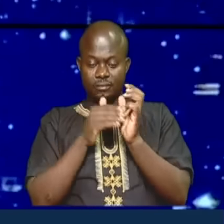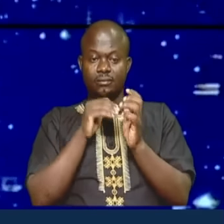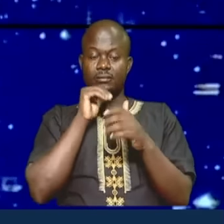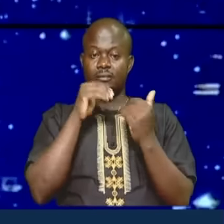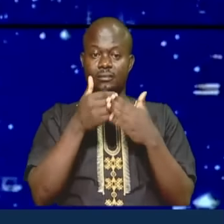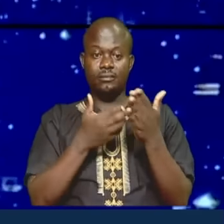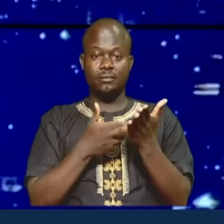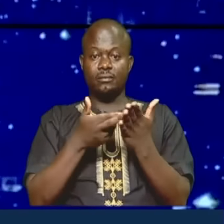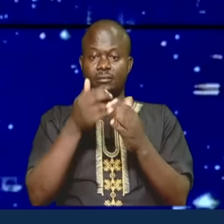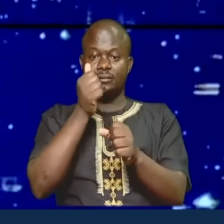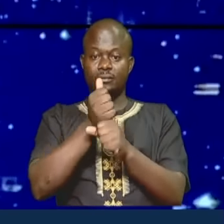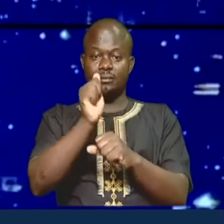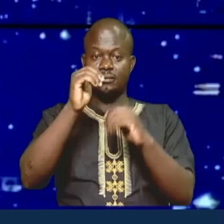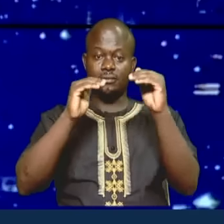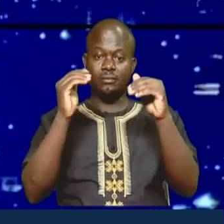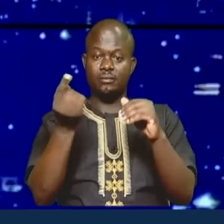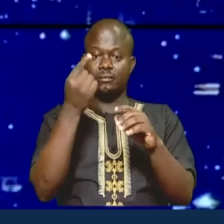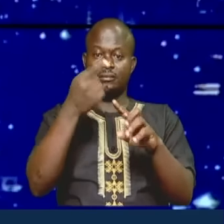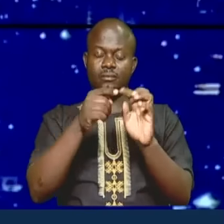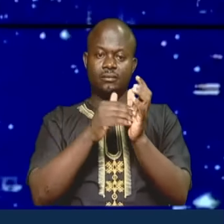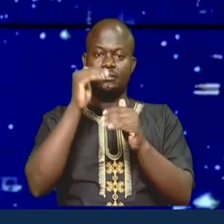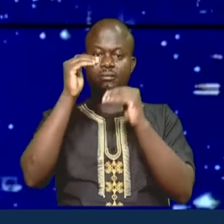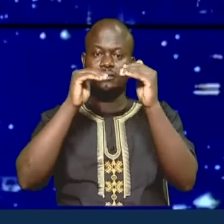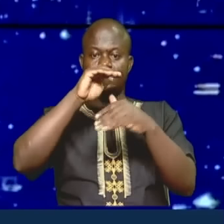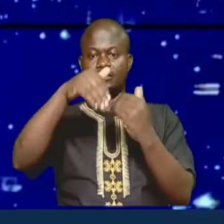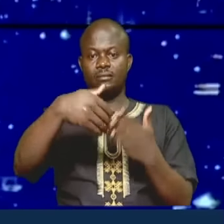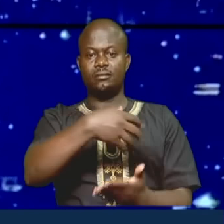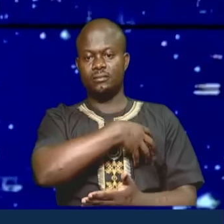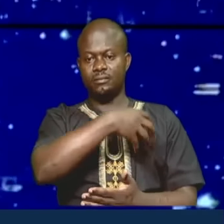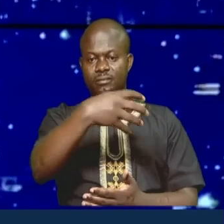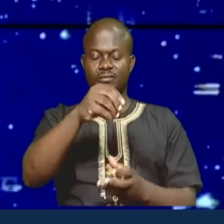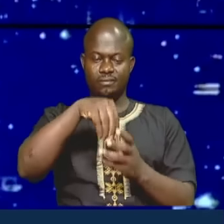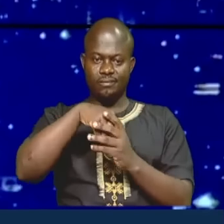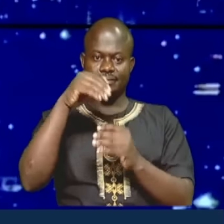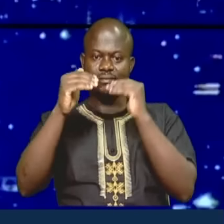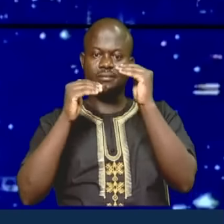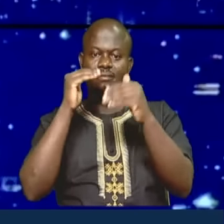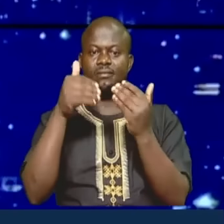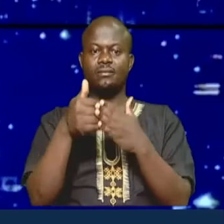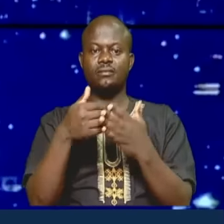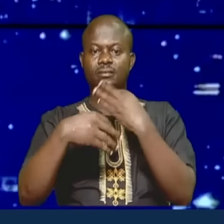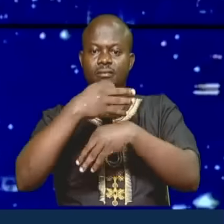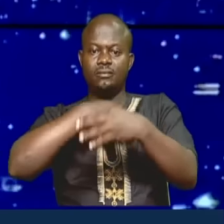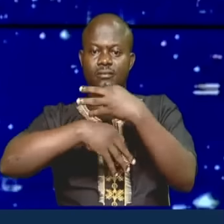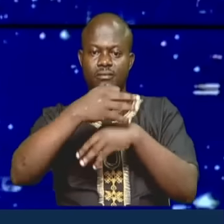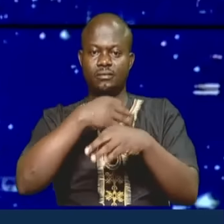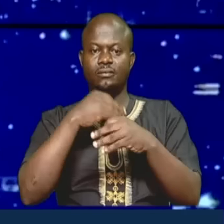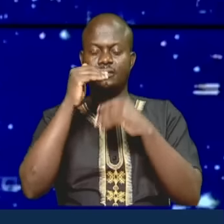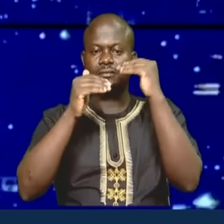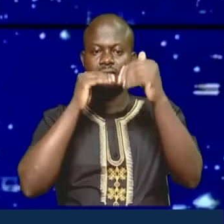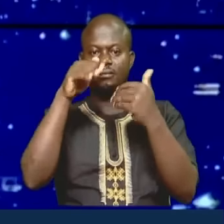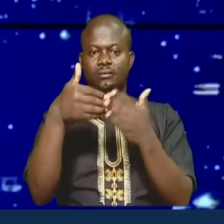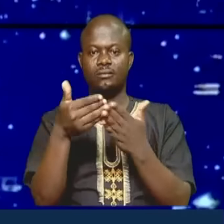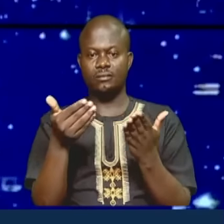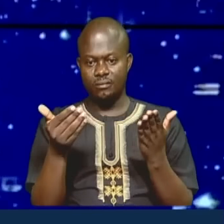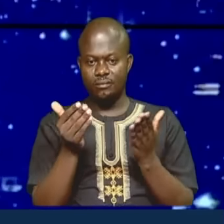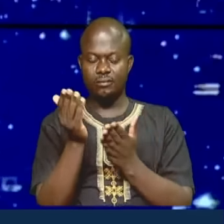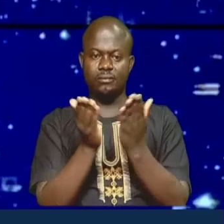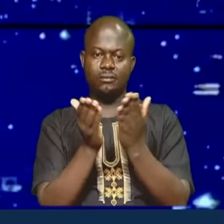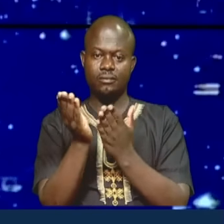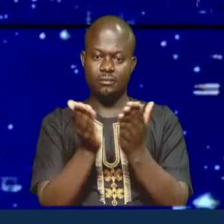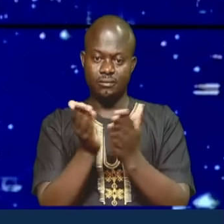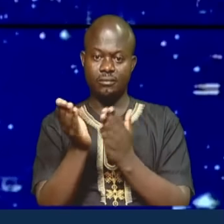raporo yakoze kuri urwo rwego gusa ahubwo yakoze ku nzego zose z'ubukungu harimo urwego rw'inganda urwego rwa service